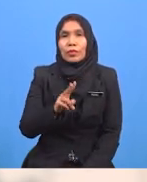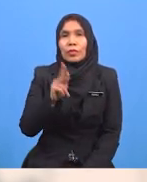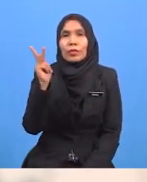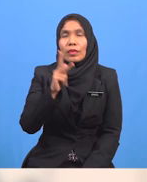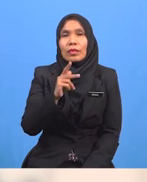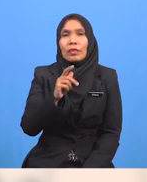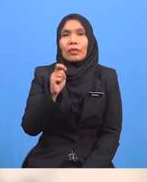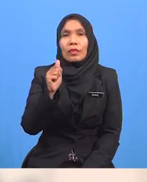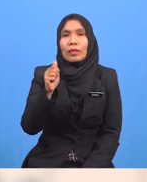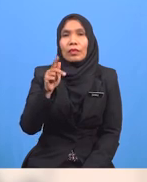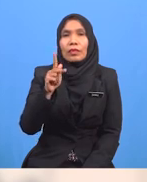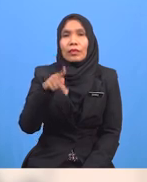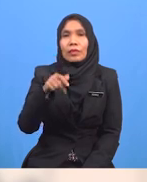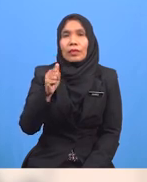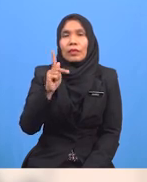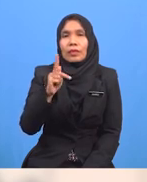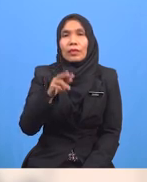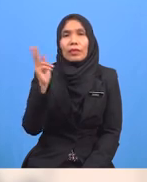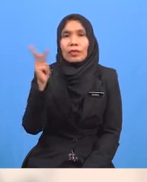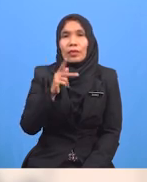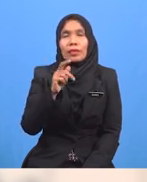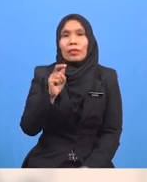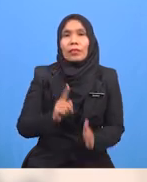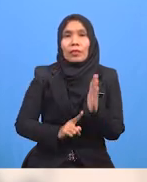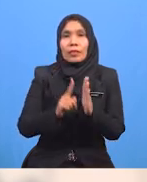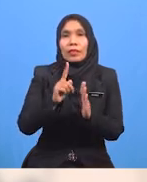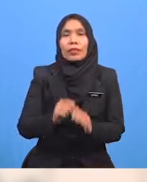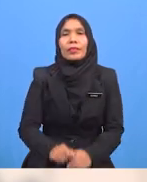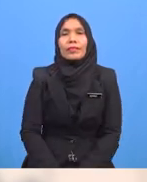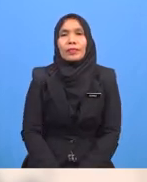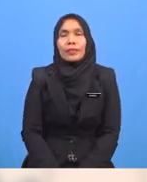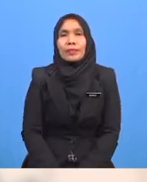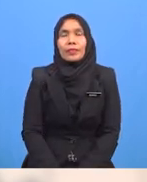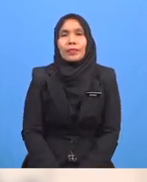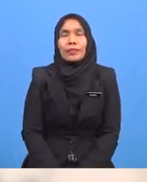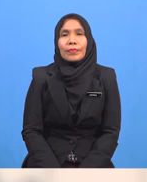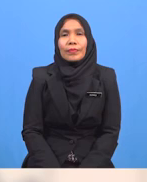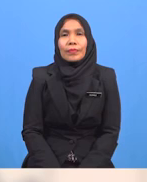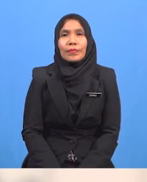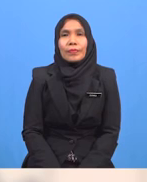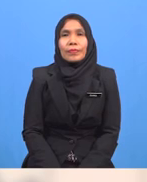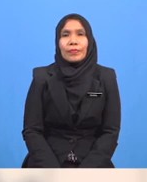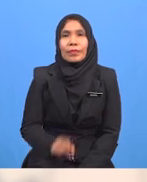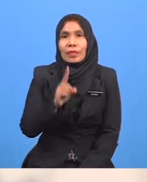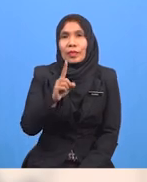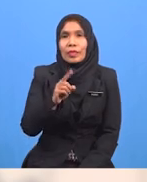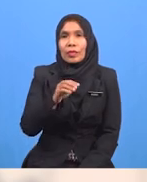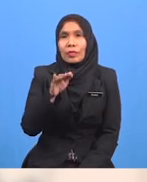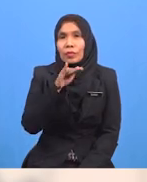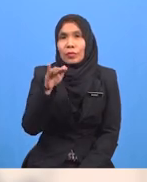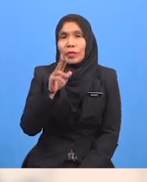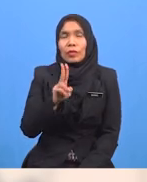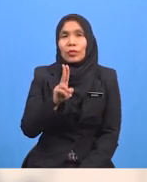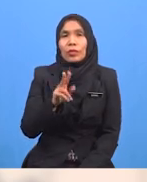darah tinggi Hai murid-murid boleh menulis persamaan seperti berikut 1/2 darat